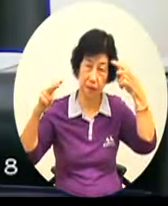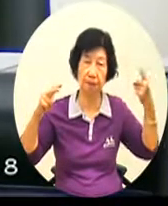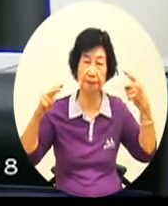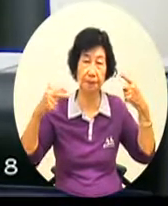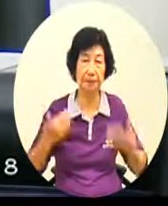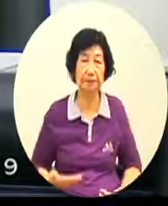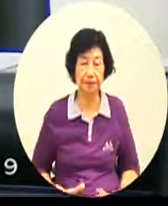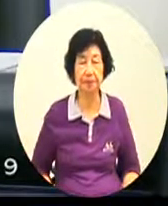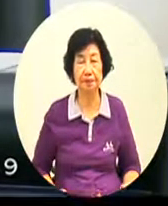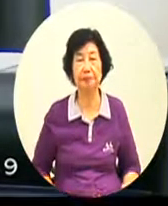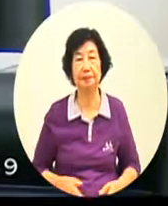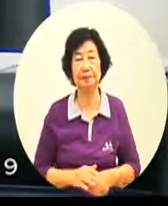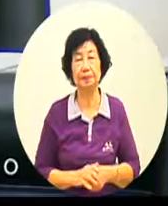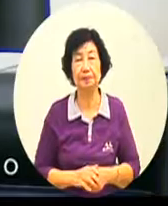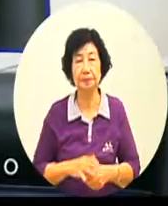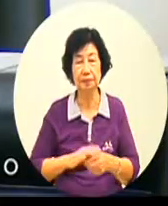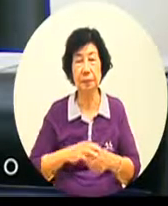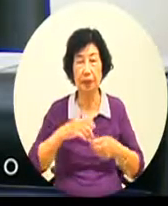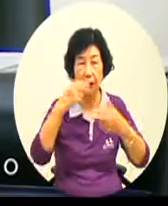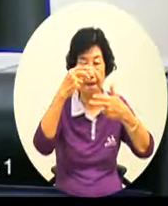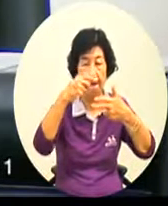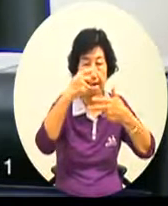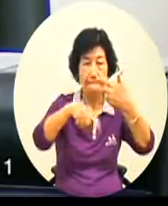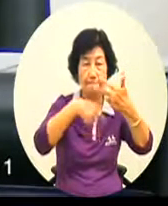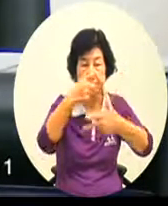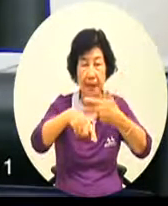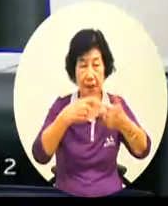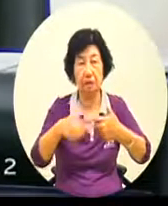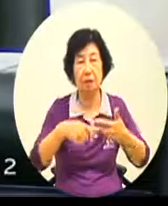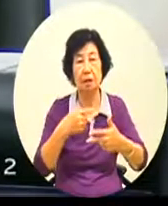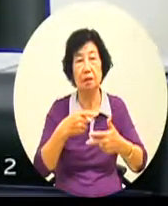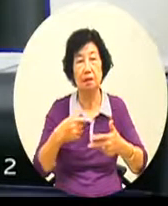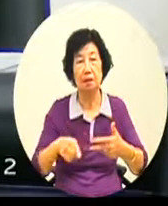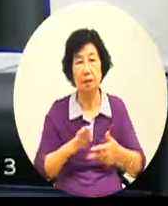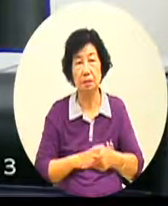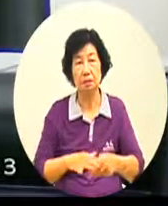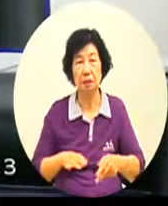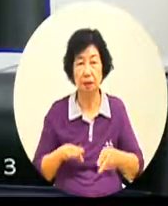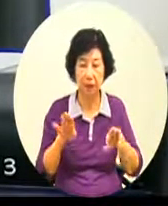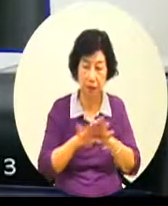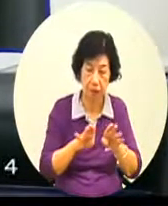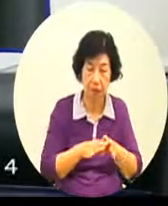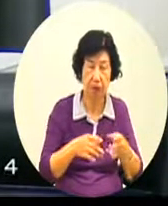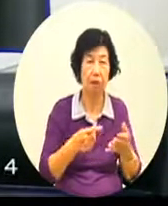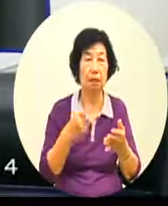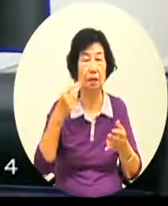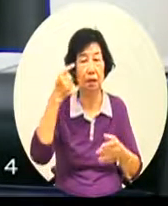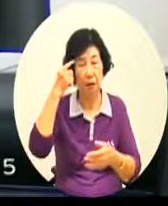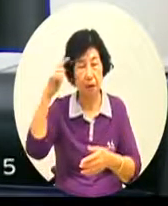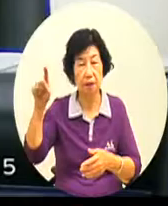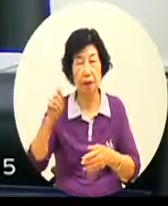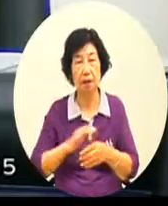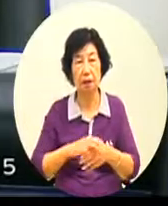规定就是每一周至少要一天的例假日那例假日呢除非有天